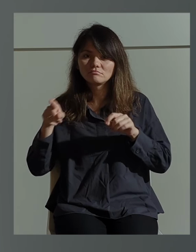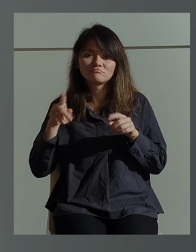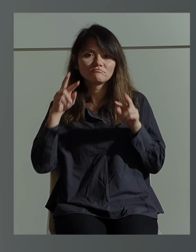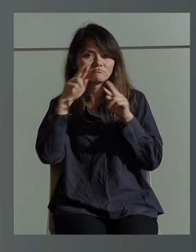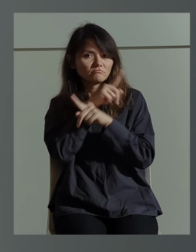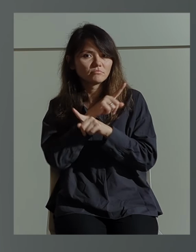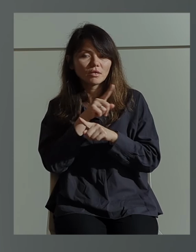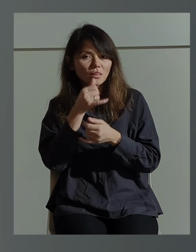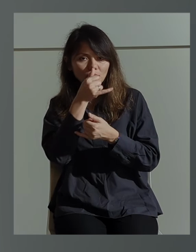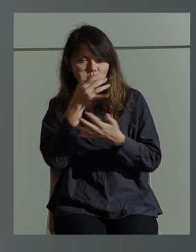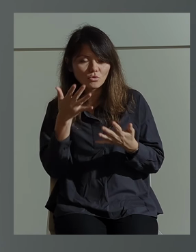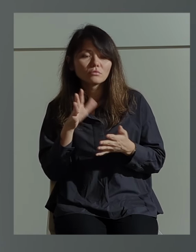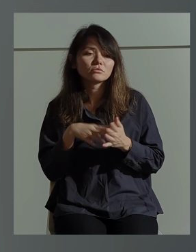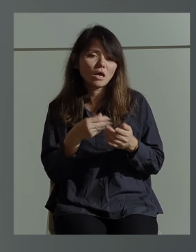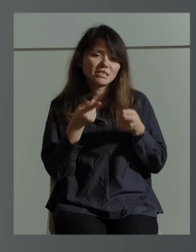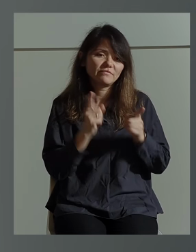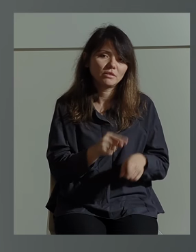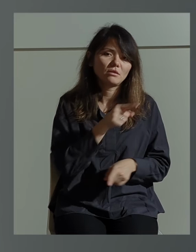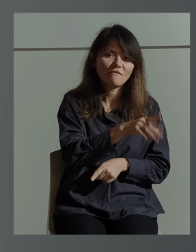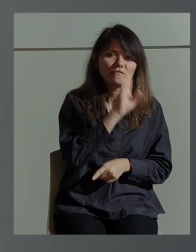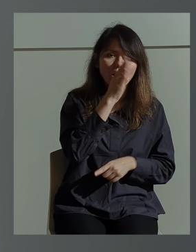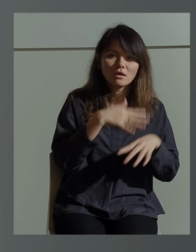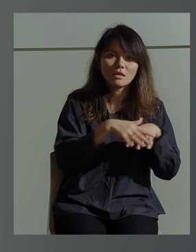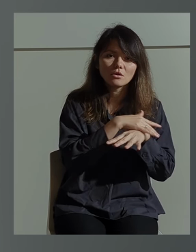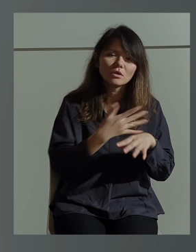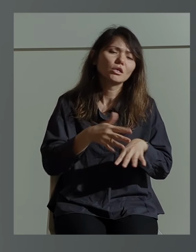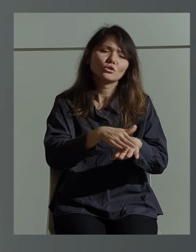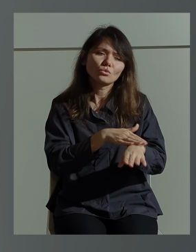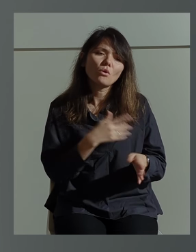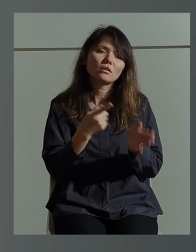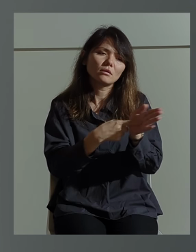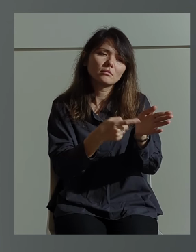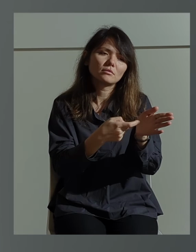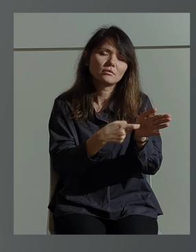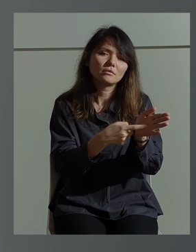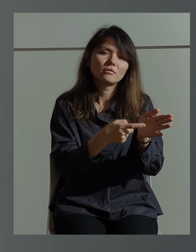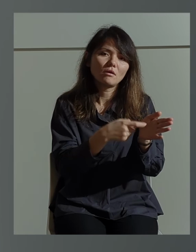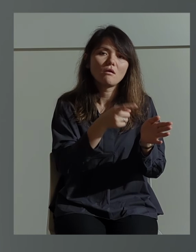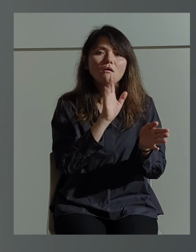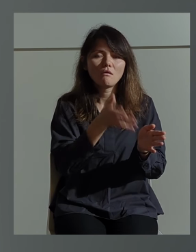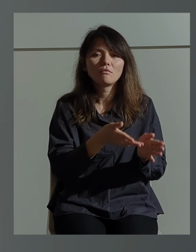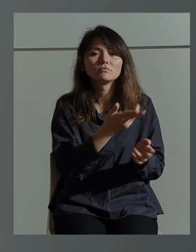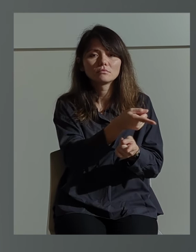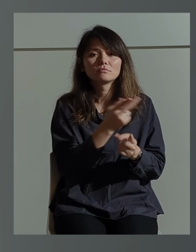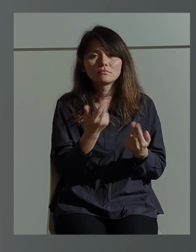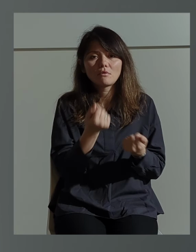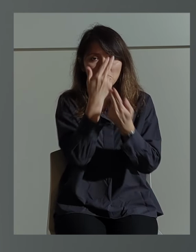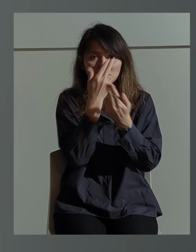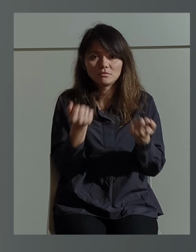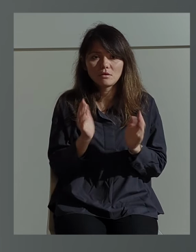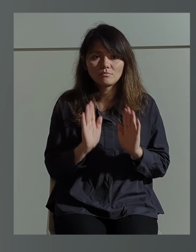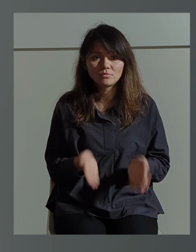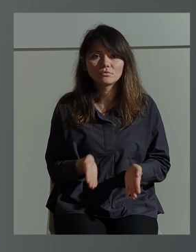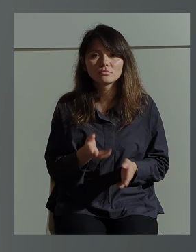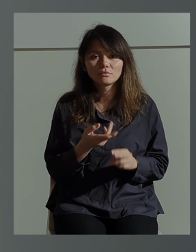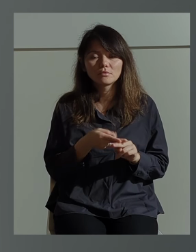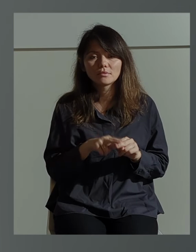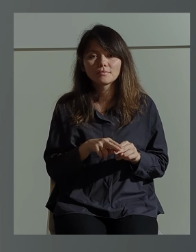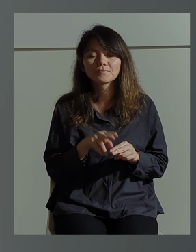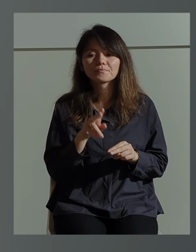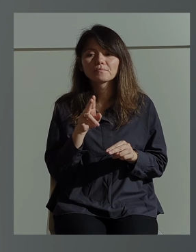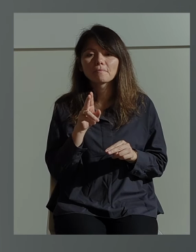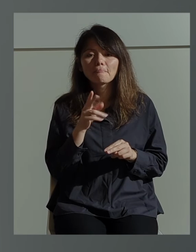может быть действительно и враги народа если вот долго долго долго поспрашивать то признательные показания В общем это оправдают А